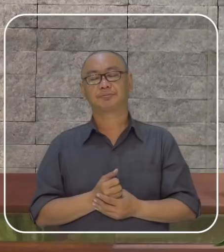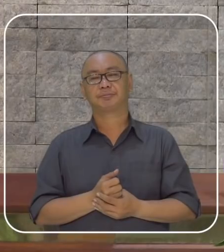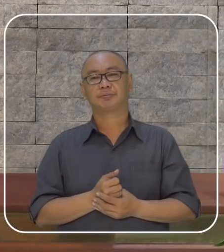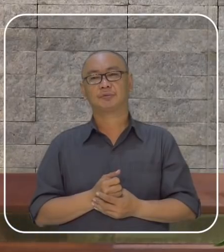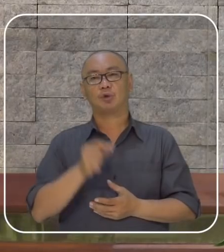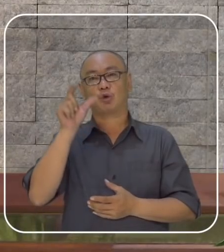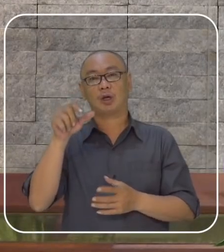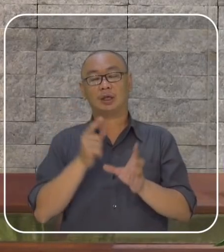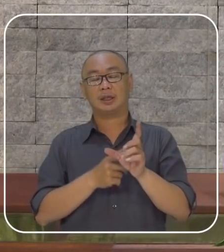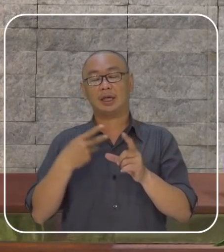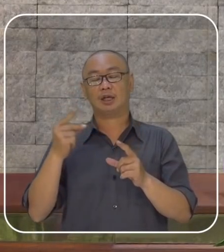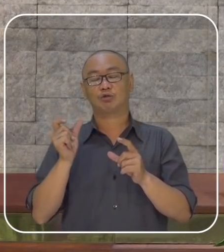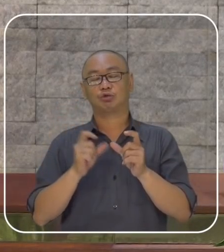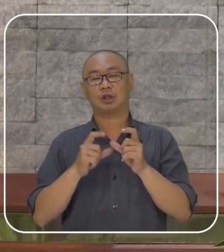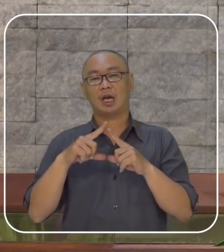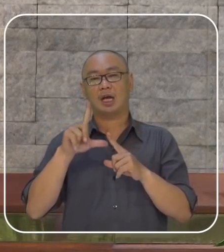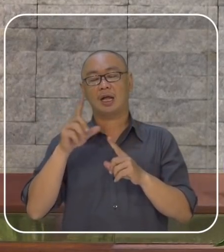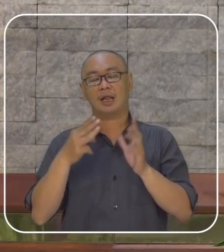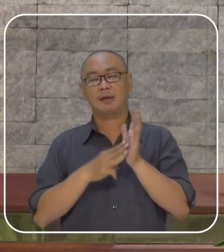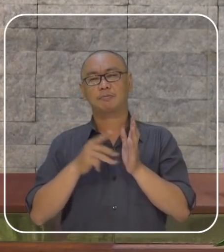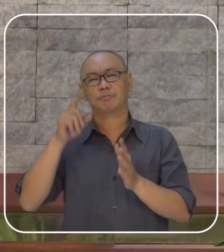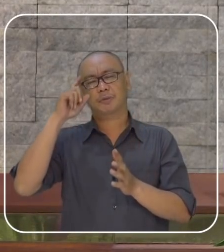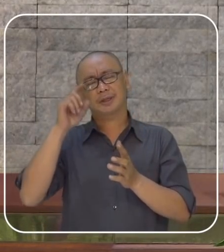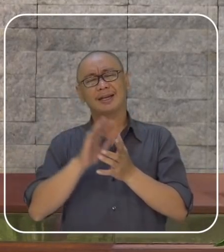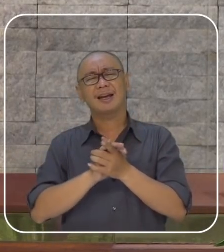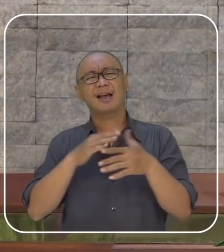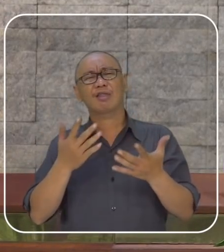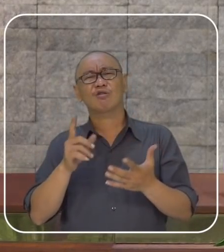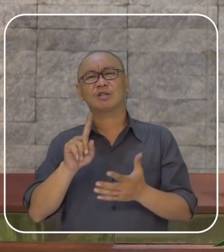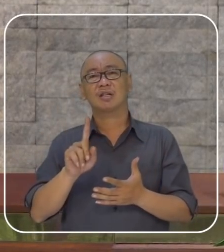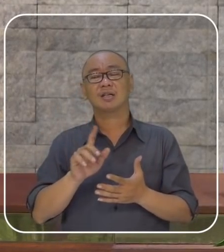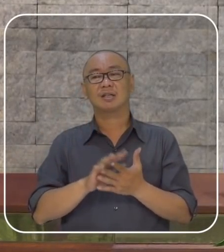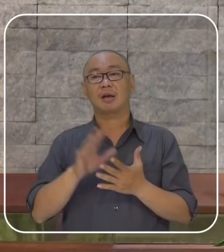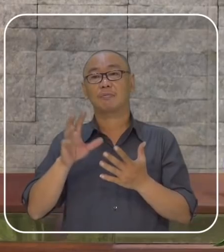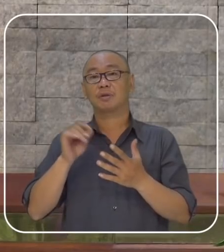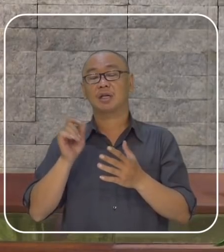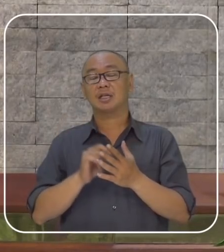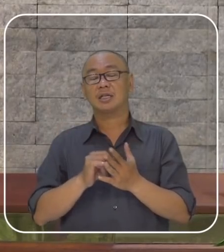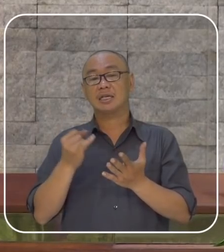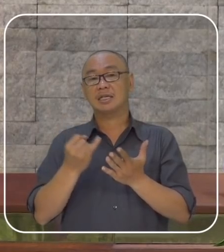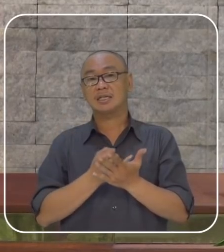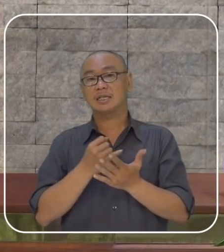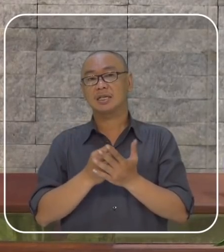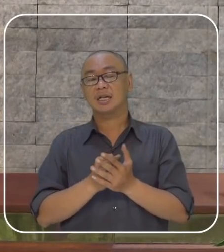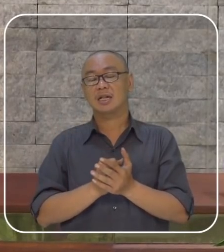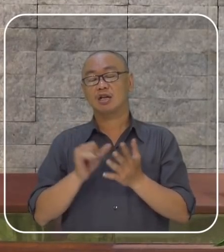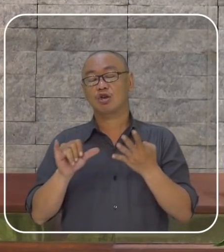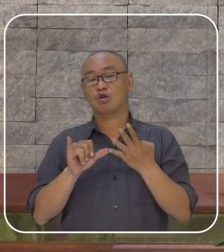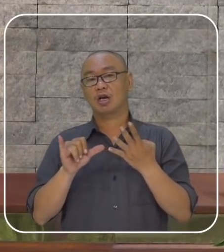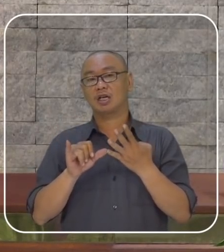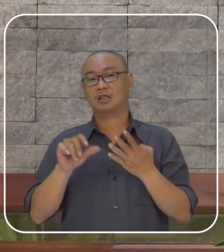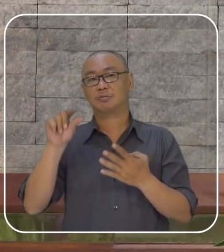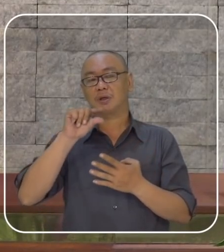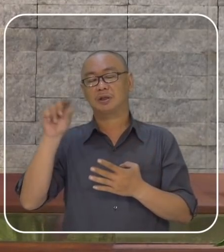orang Yerusalem percaya atau tidak, terambil dari Injil Yohanes pasalnya yang kedua, mulai